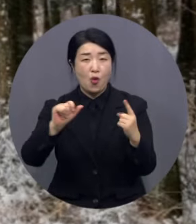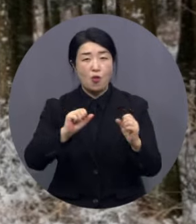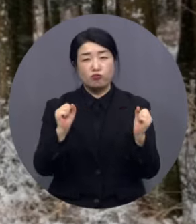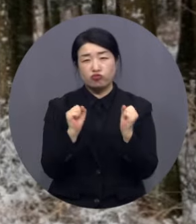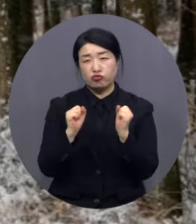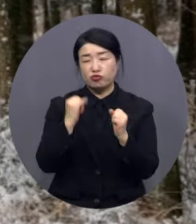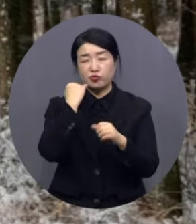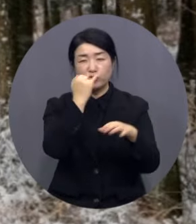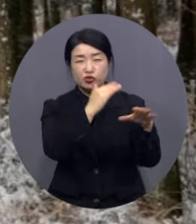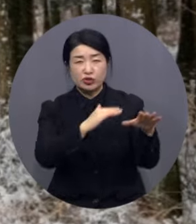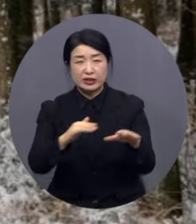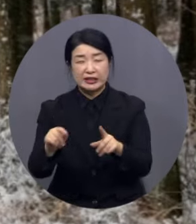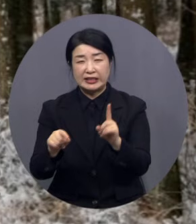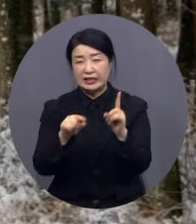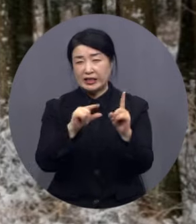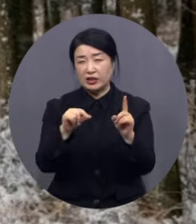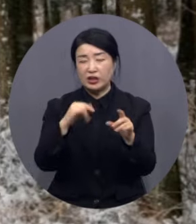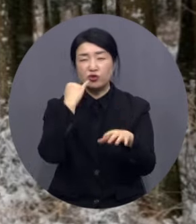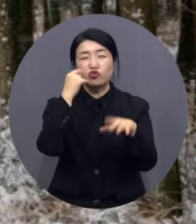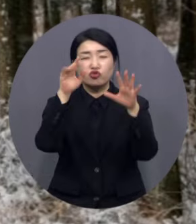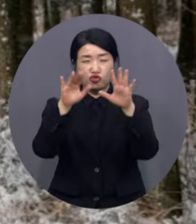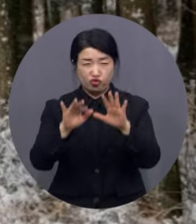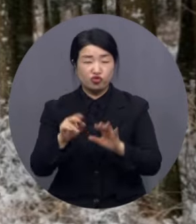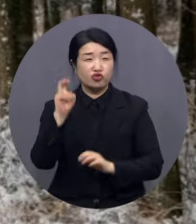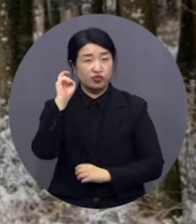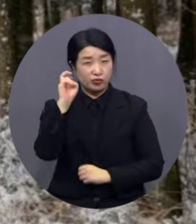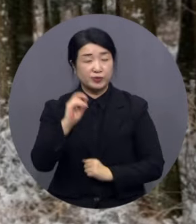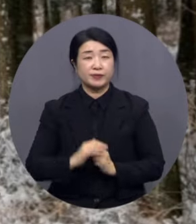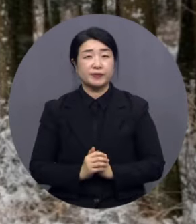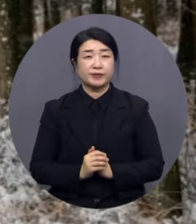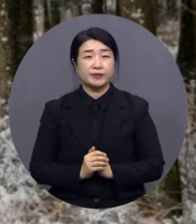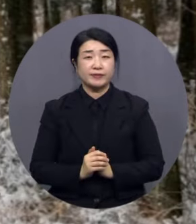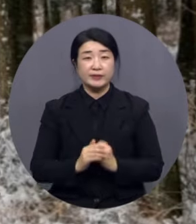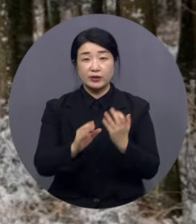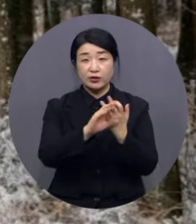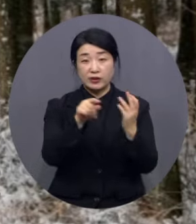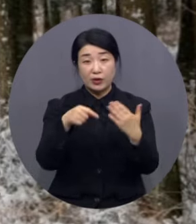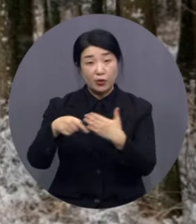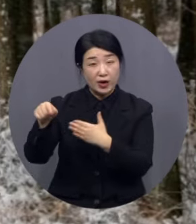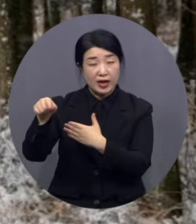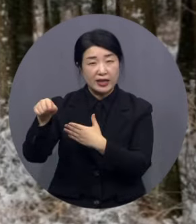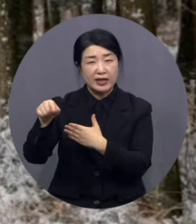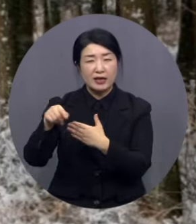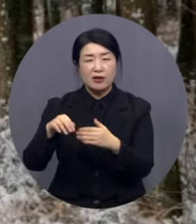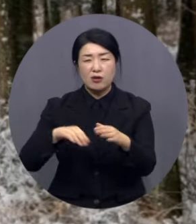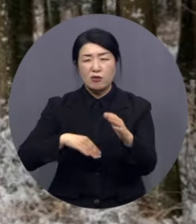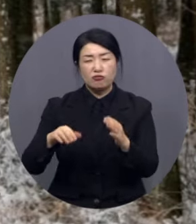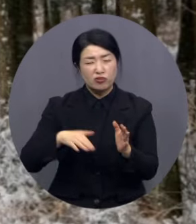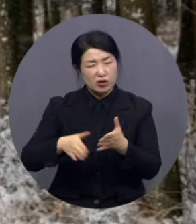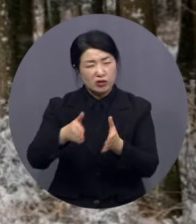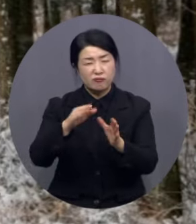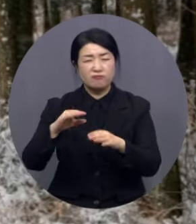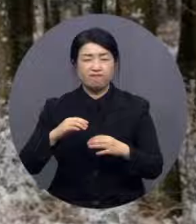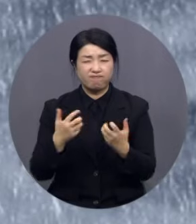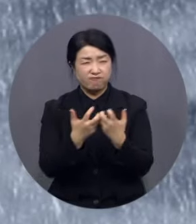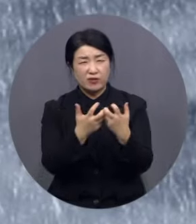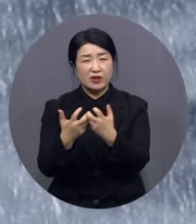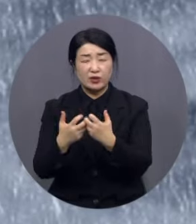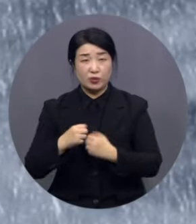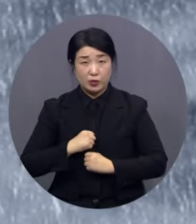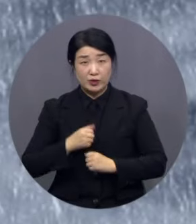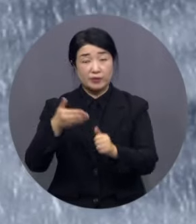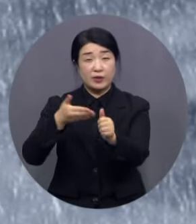해안 지역도 1cm 내외 눈이 예상됩니다 중산간 이상 지역에서는 빙판길 조심하시기 바랍니다